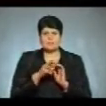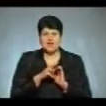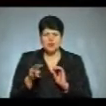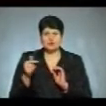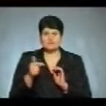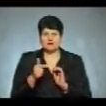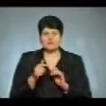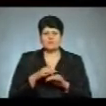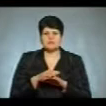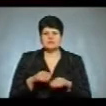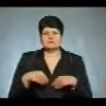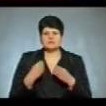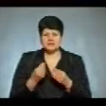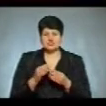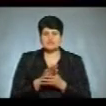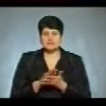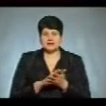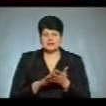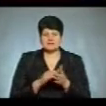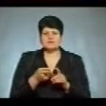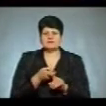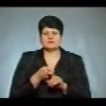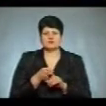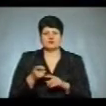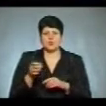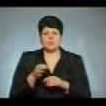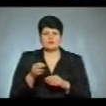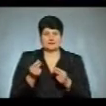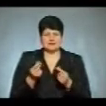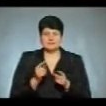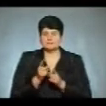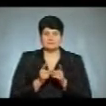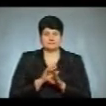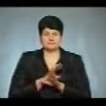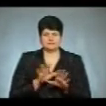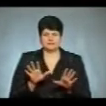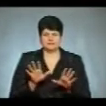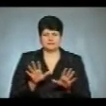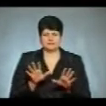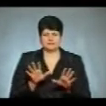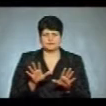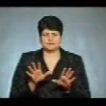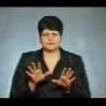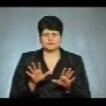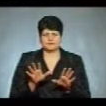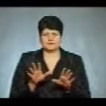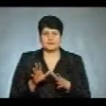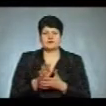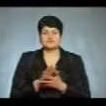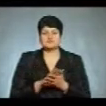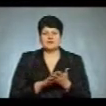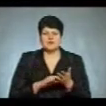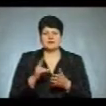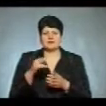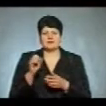Механізм подачі заявок на субсидії у зв'язку з монетизацією не зміниться. Чоловік приходить з заявою та